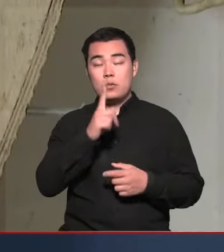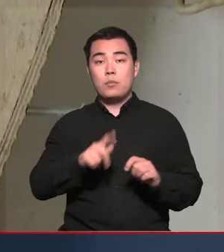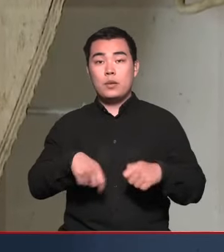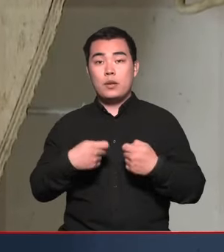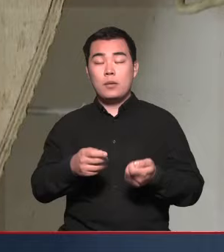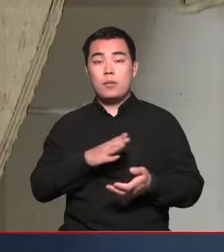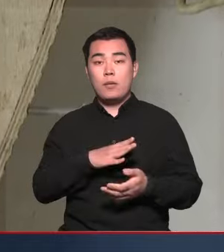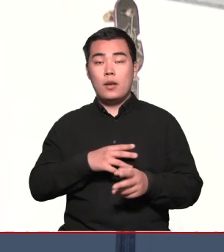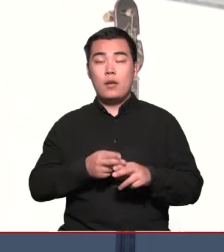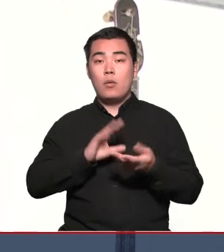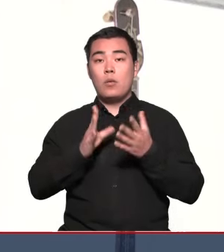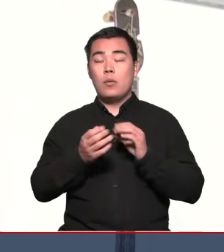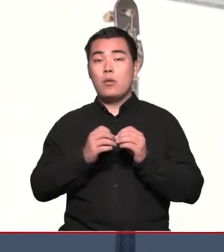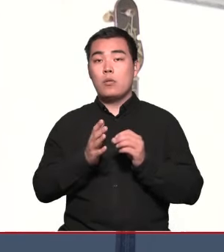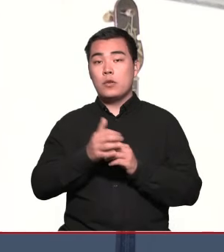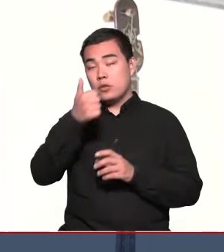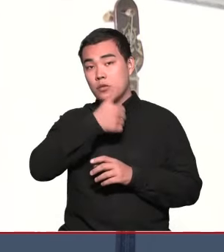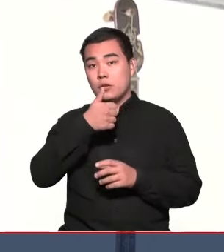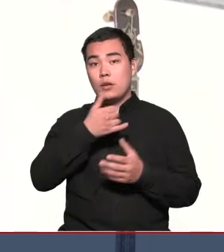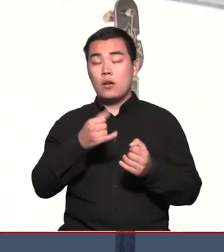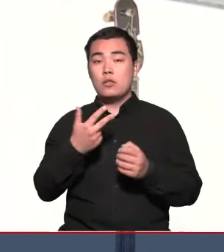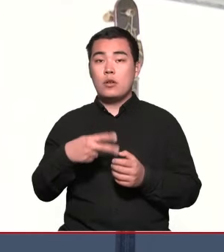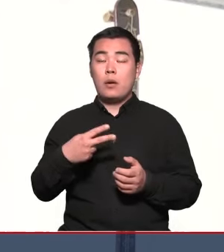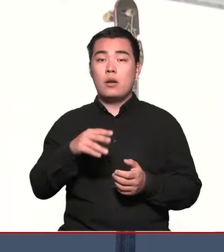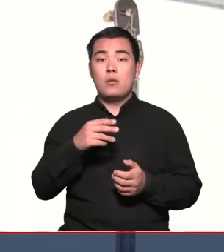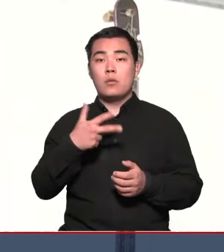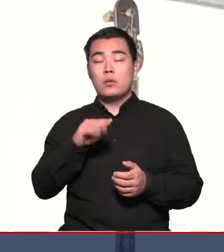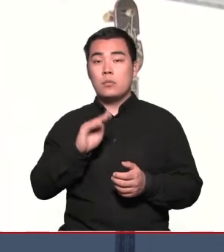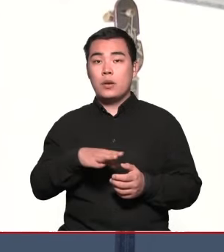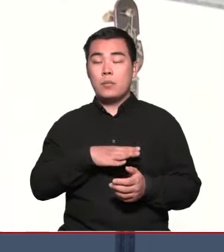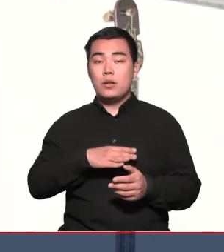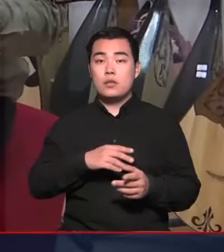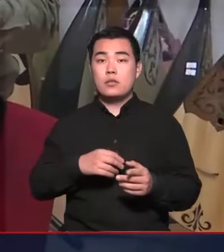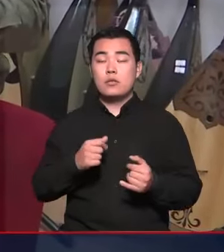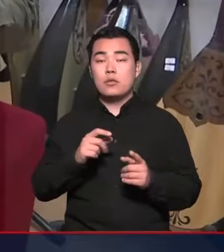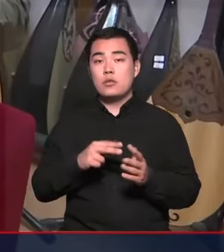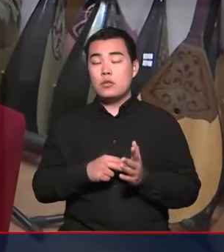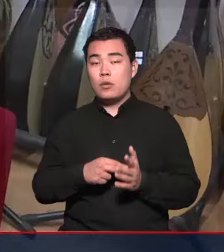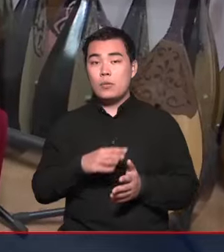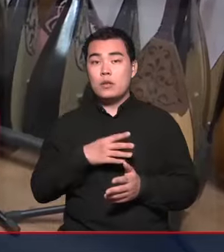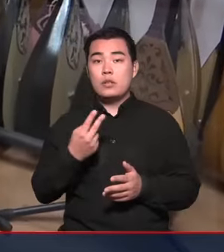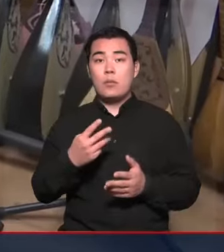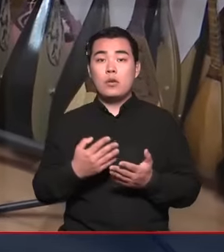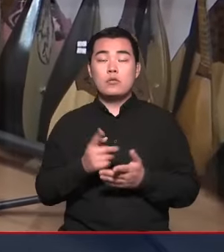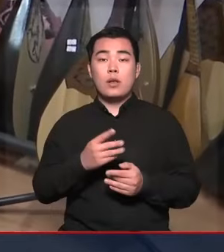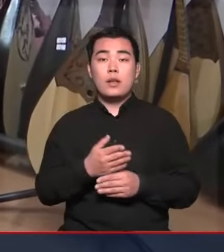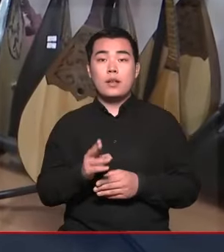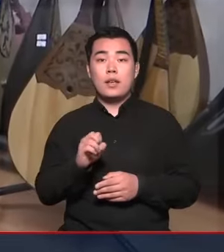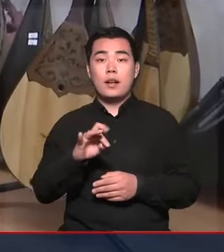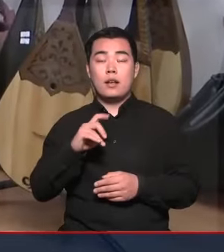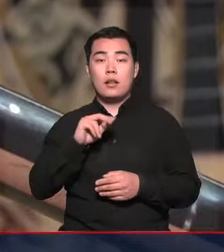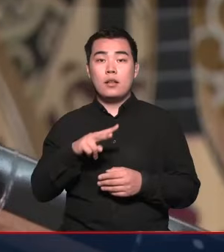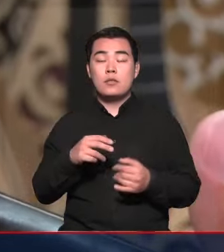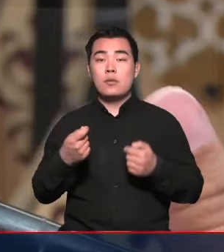бар. Жалпы негізі 15 жылда біз 20-30 мың жасаған шығармыз. Нақты санын білмейміз енді қазір. Ал 20-дан жаң асқан Ерасыл домбыра